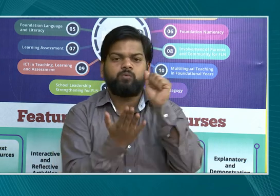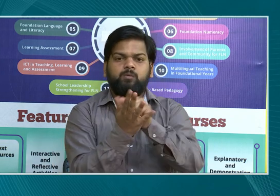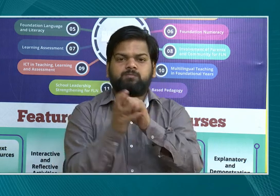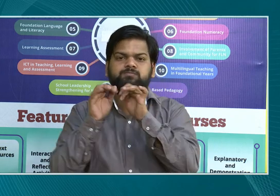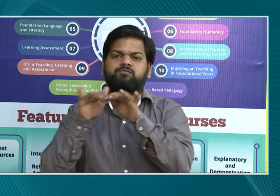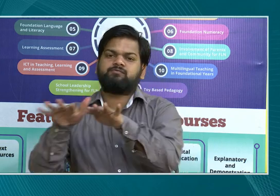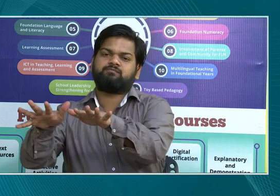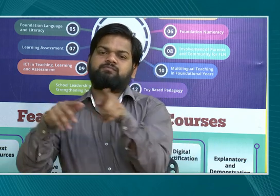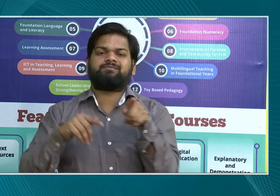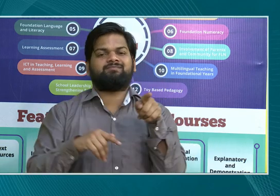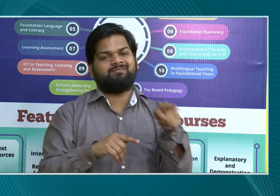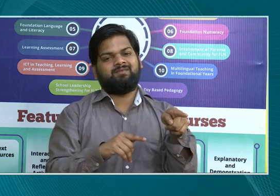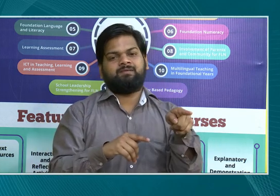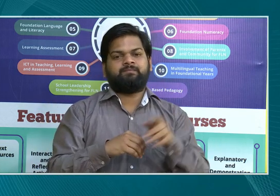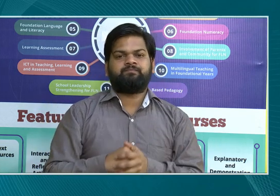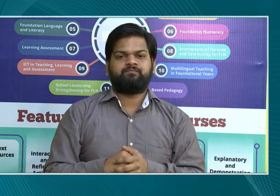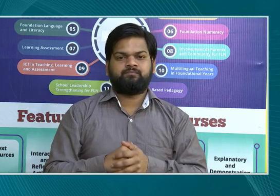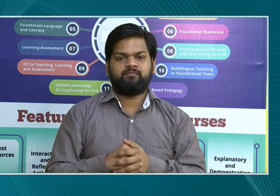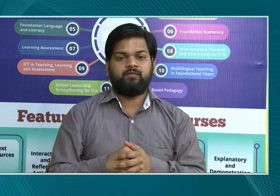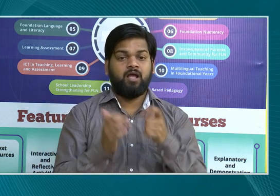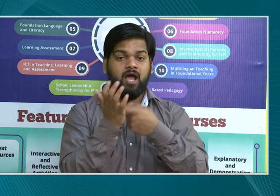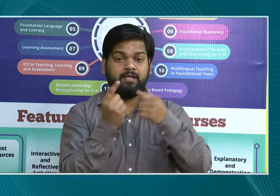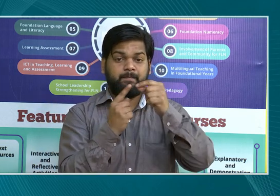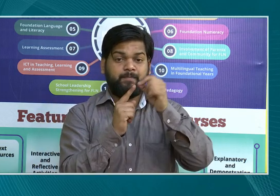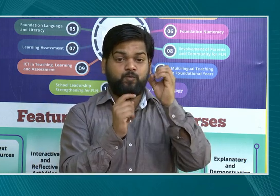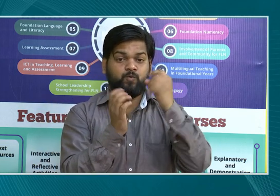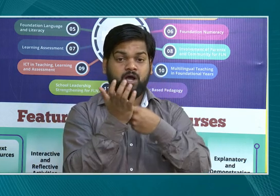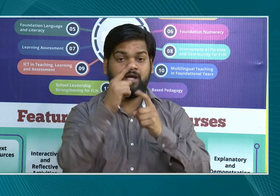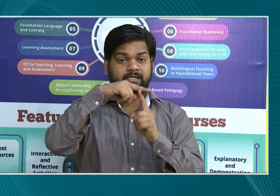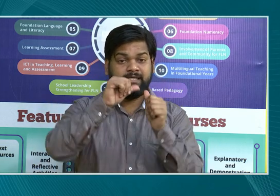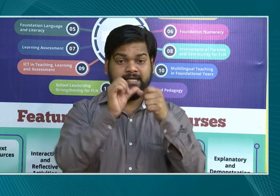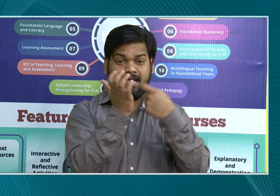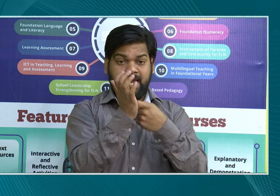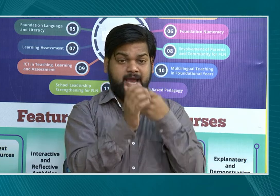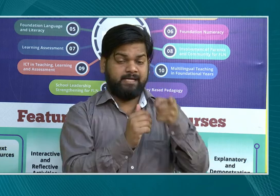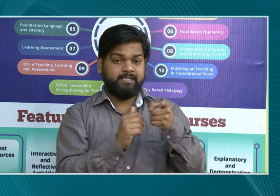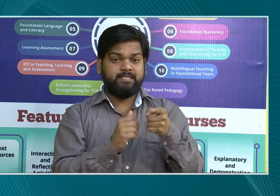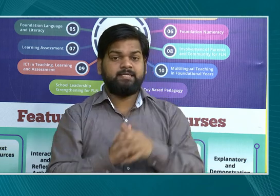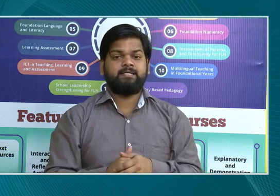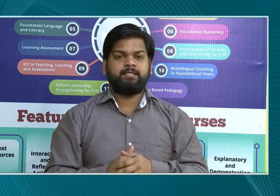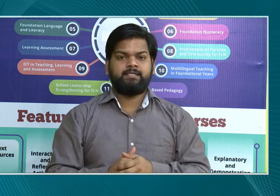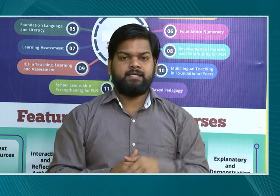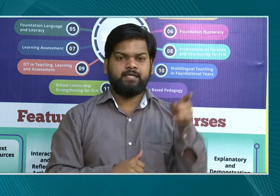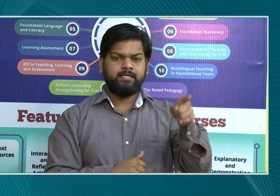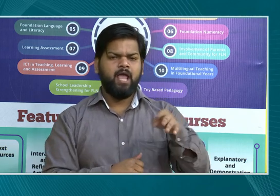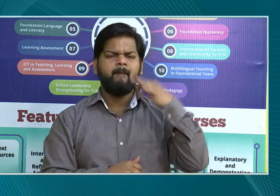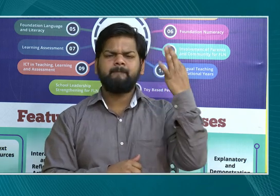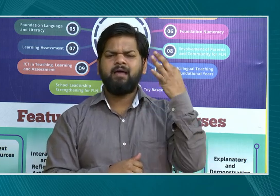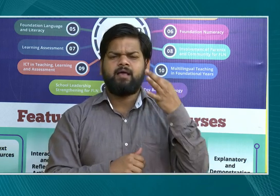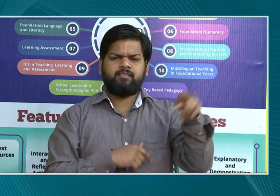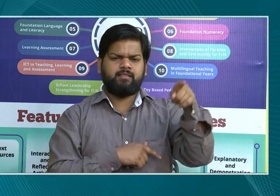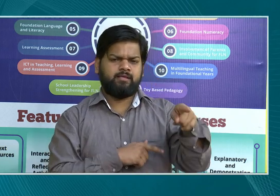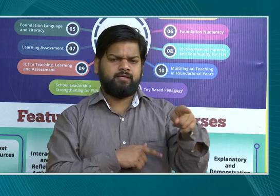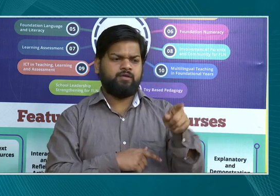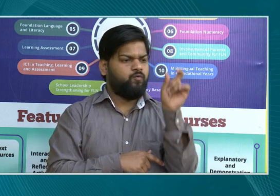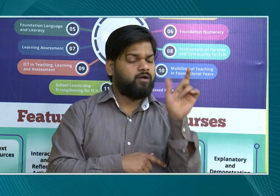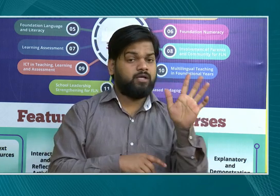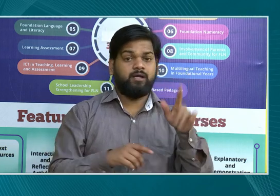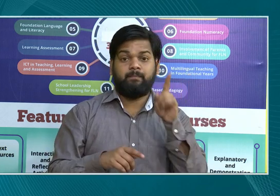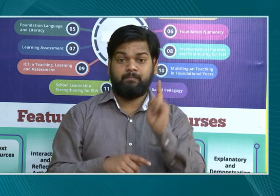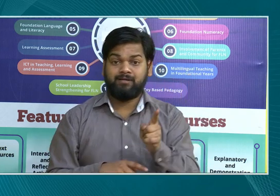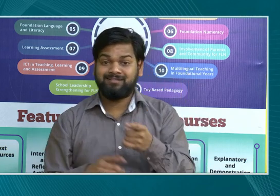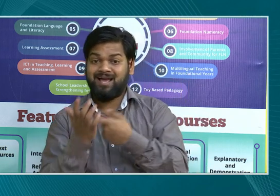यह फ़्रेंच शब्द है और रिपोर्ट अंग्रेजी शब्द है और हमने इसको हिंदी में रिपोर्ट आज के रूप में स्वीकार कर लिया गया है